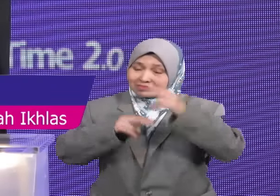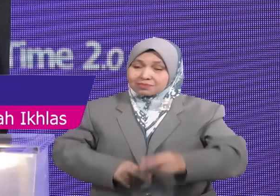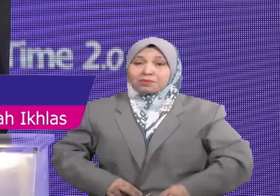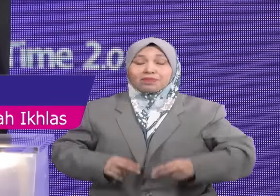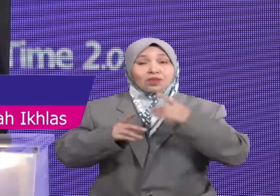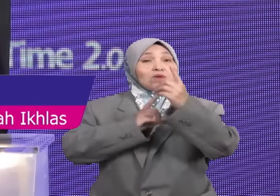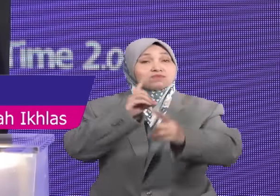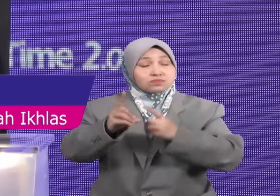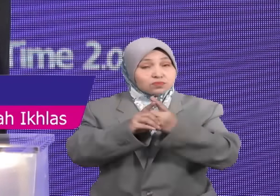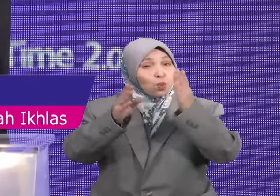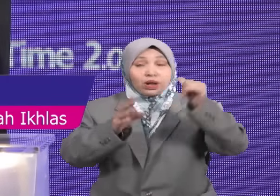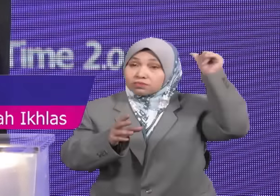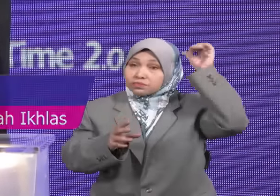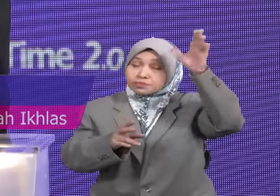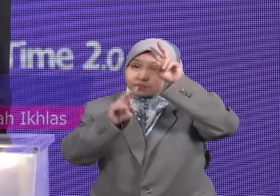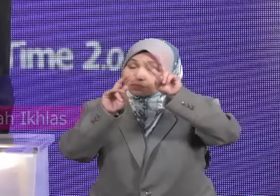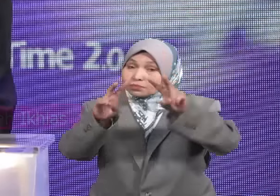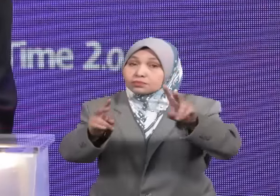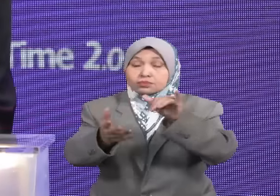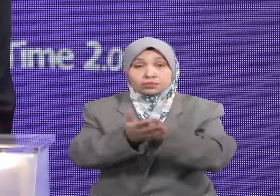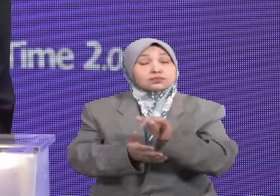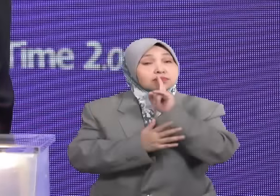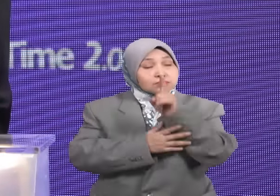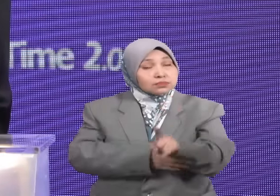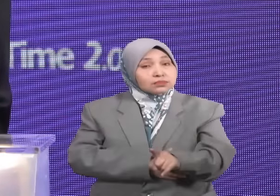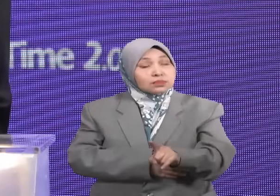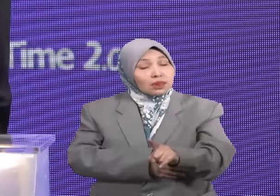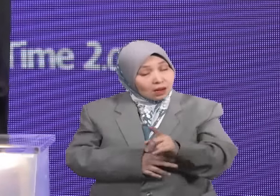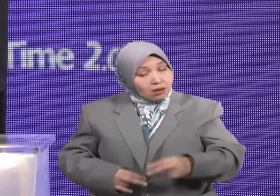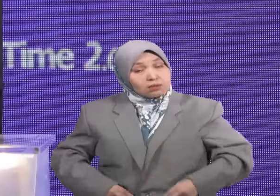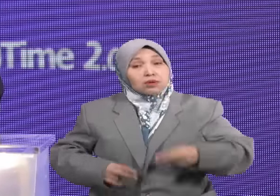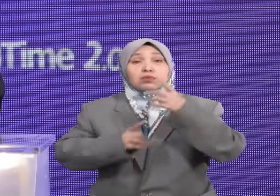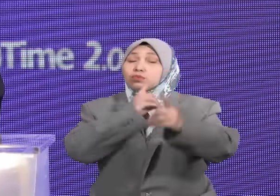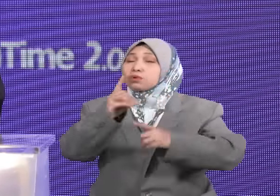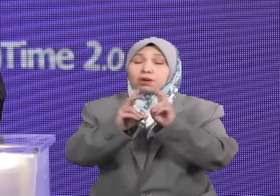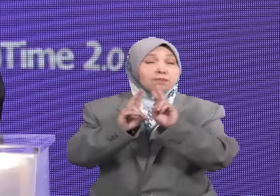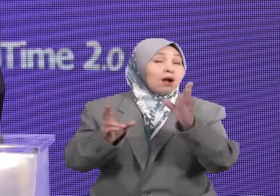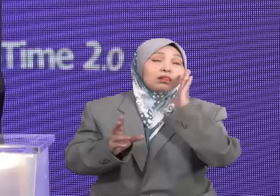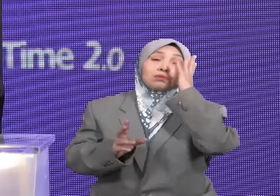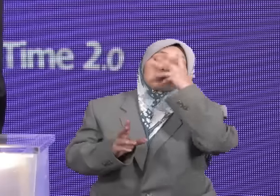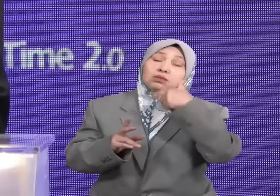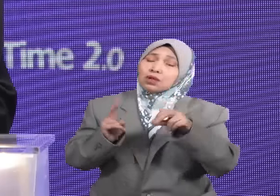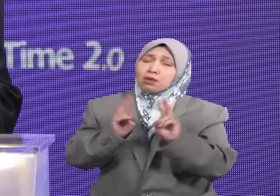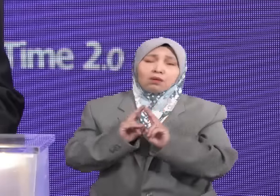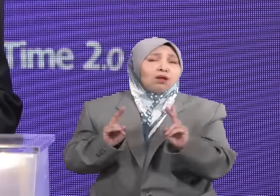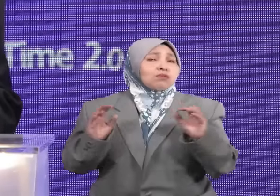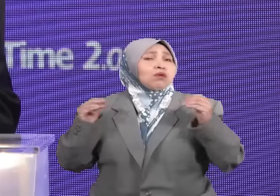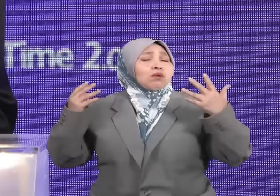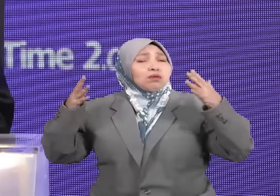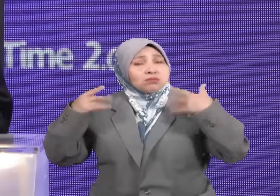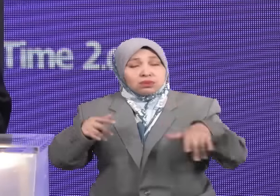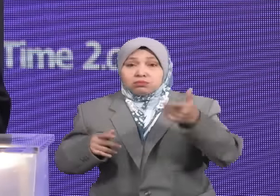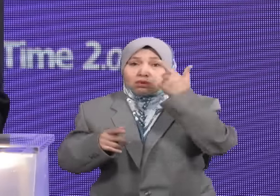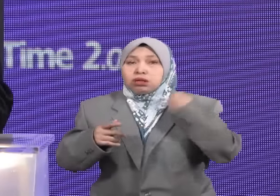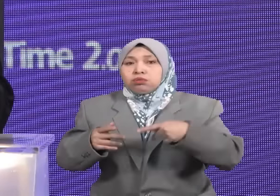orang-orang kafir melihat bahawa sebenarnya hayatud dunia inilah yang paling cantik, Ustaz. Ya, yang paling lawa. Kerana apa? Kerana